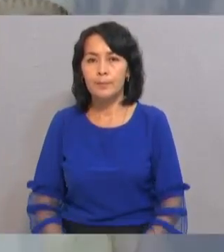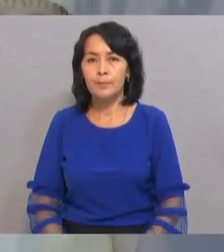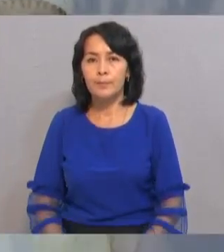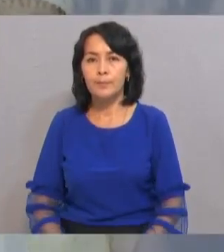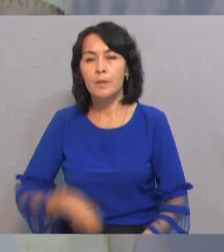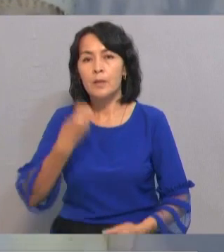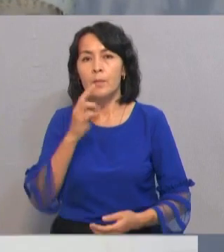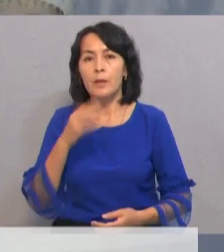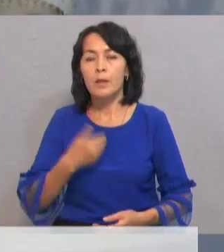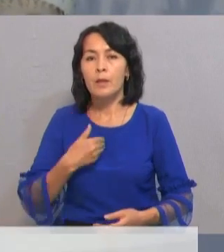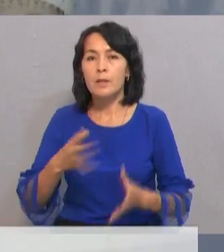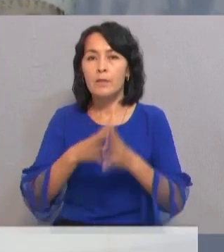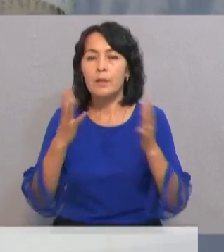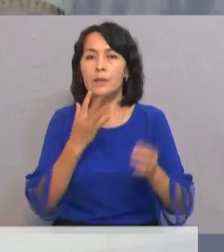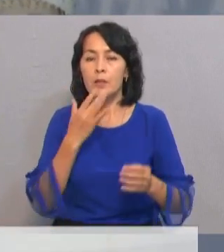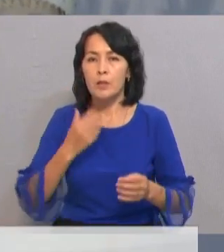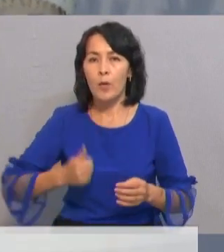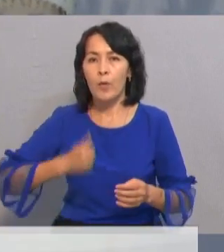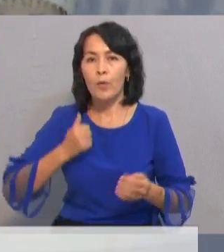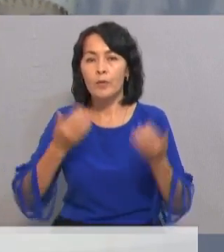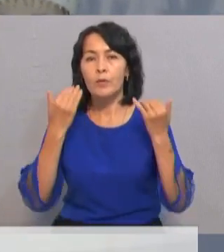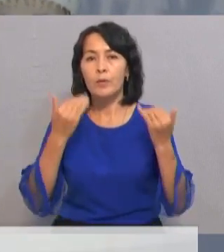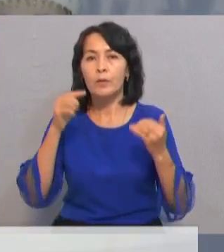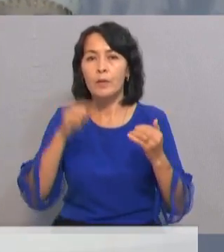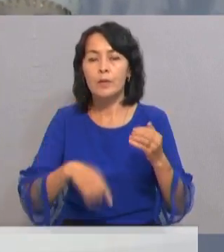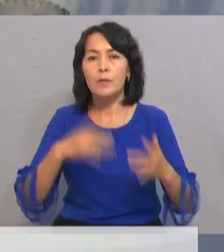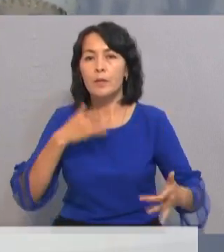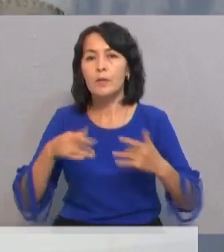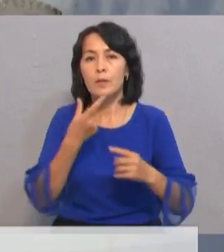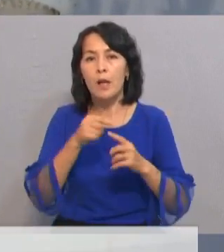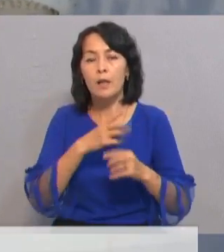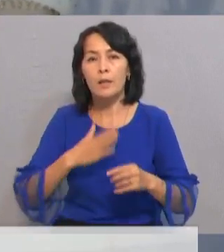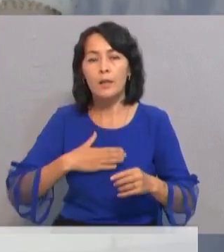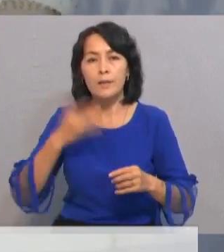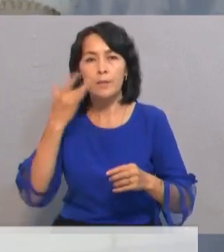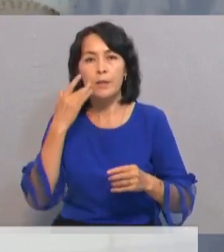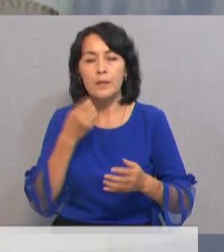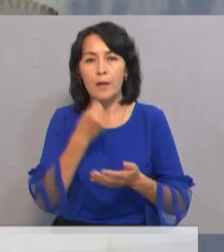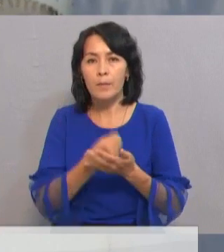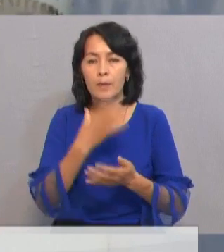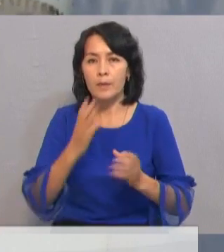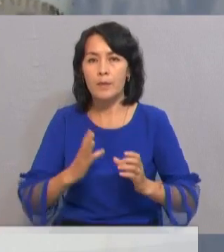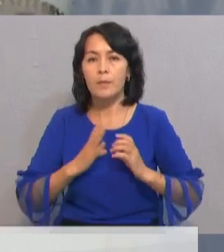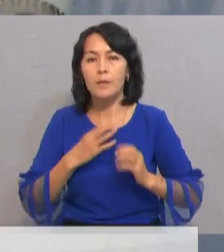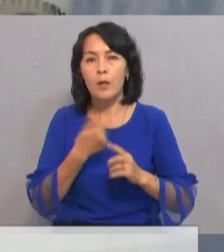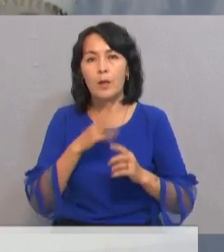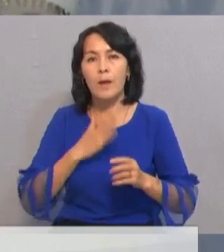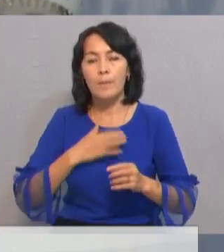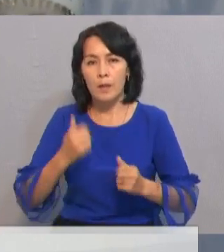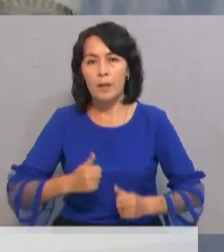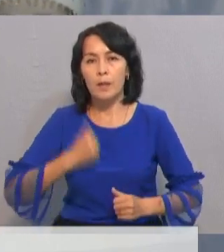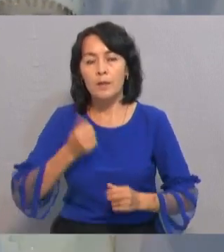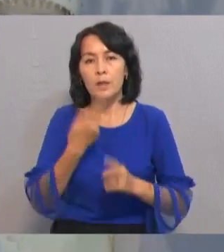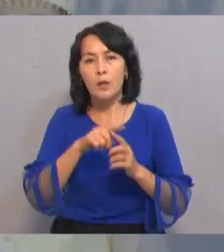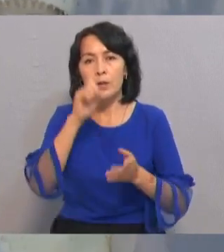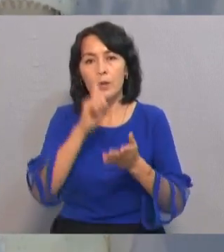Шамши Калдаяков – наша большая национальная гордость. Он, его творчество – это наши вечные ценности, которыми мы вправе гордиться,